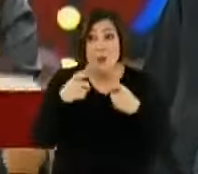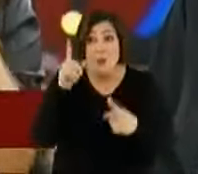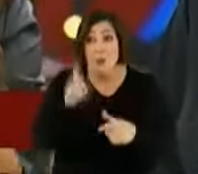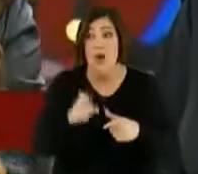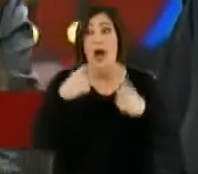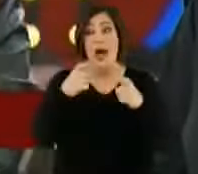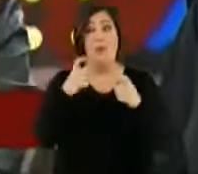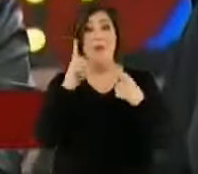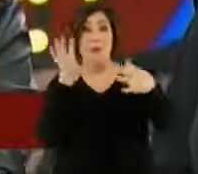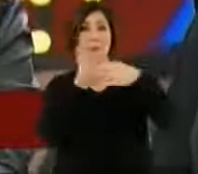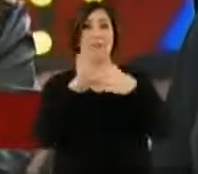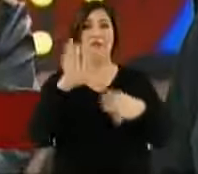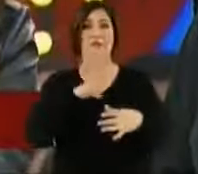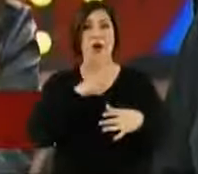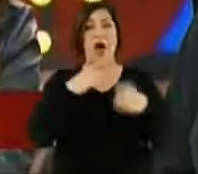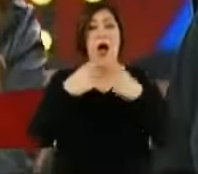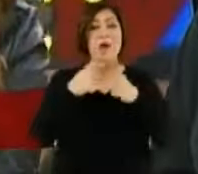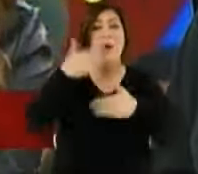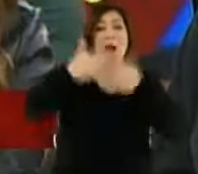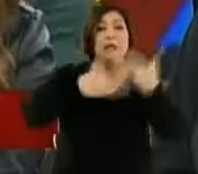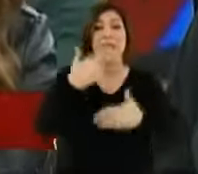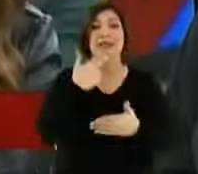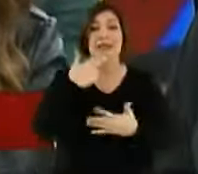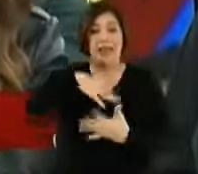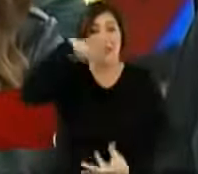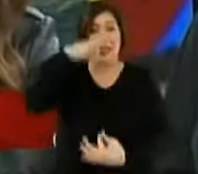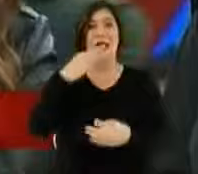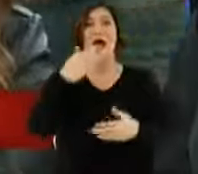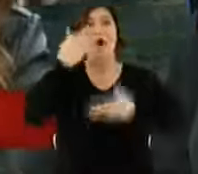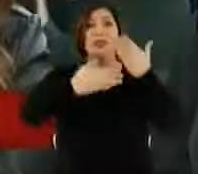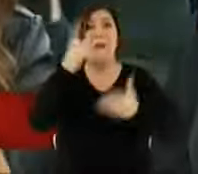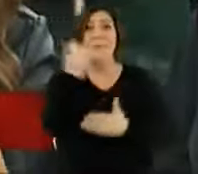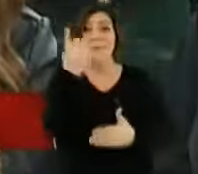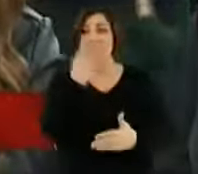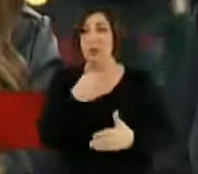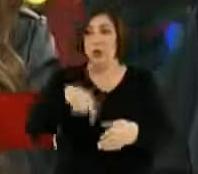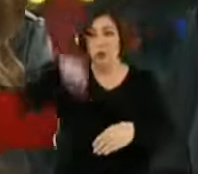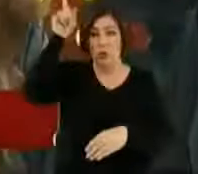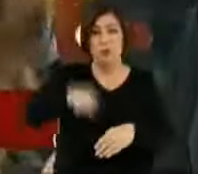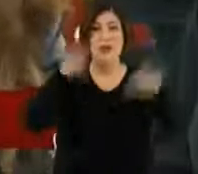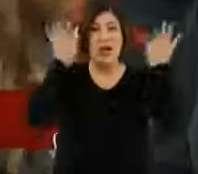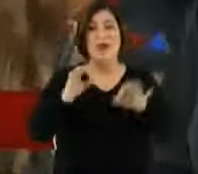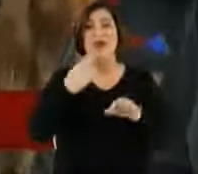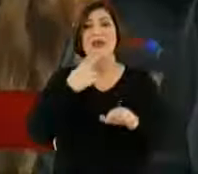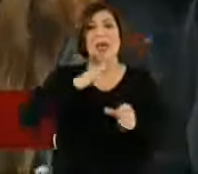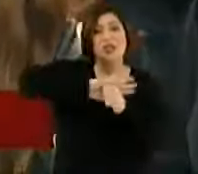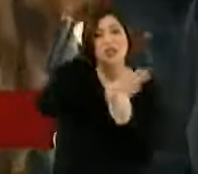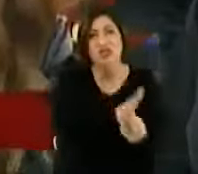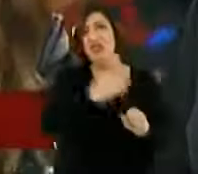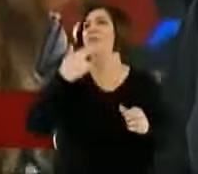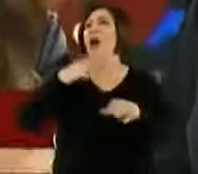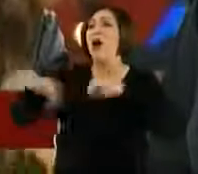mü? Albümle ilgili bir şey. Albümü yansıtan, kadınları temsil eden bir şeydi. Günümüzde de sürekli kadınların